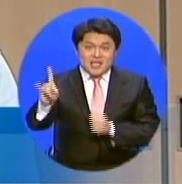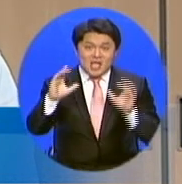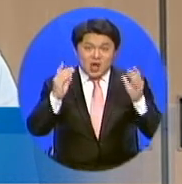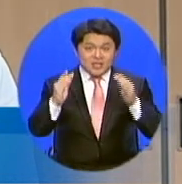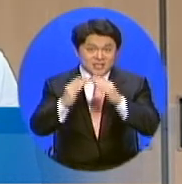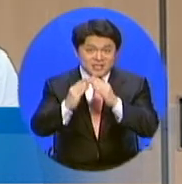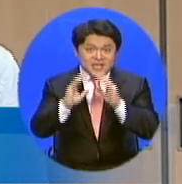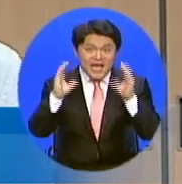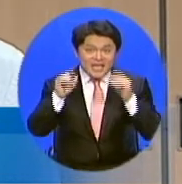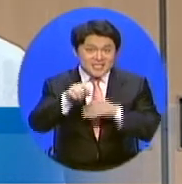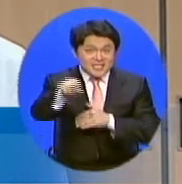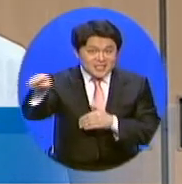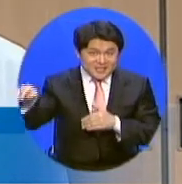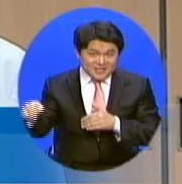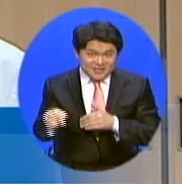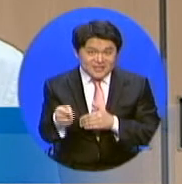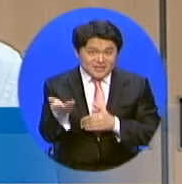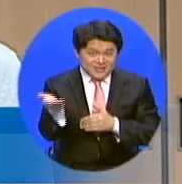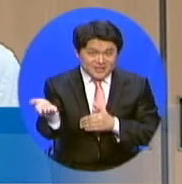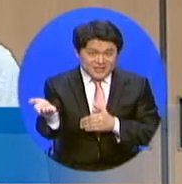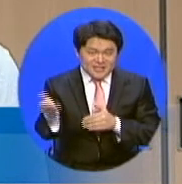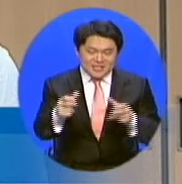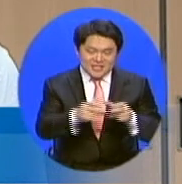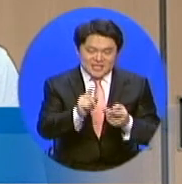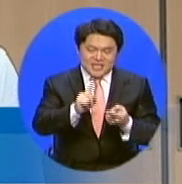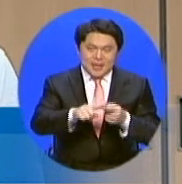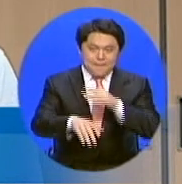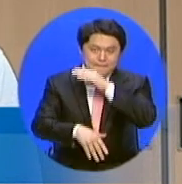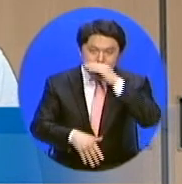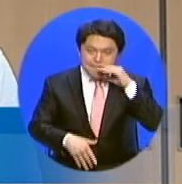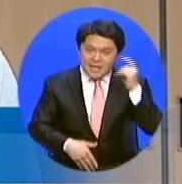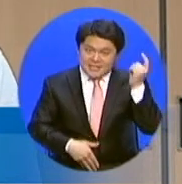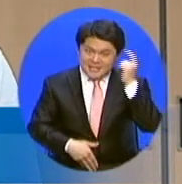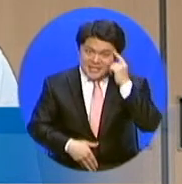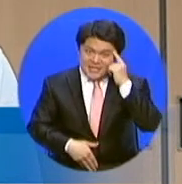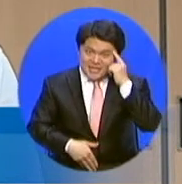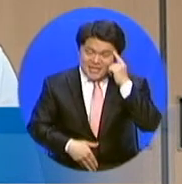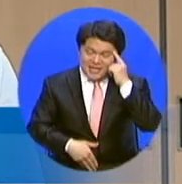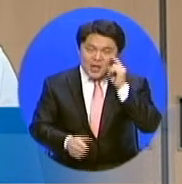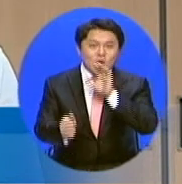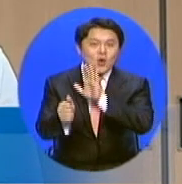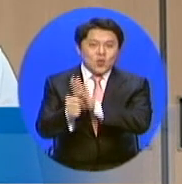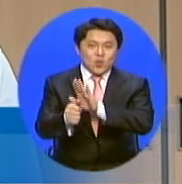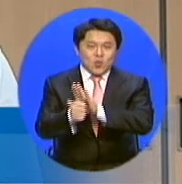어린이집 친구들에게 장애 인식 개선에 좀 도움이